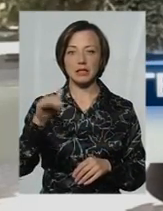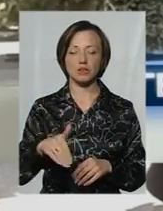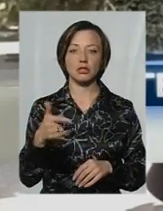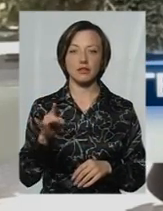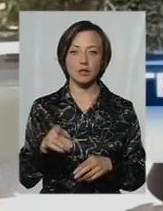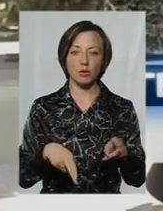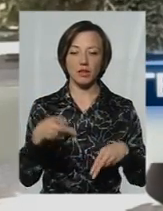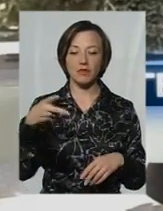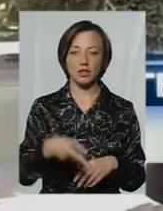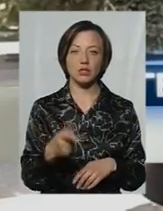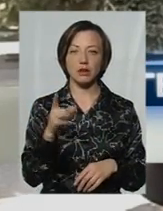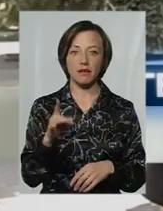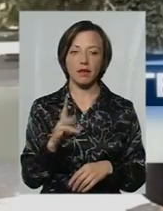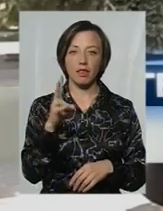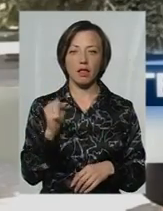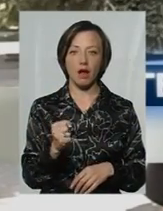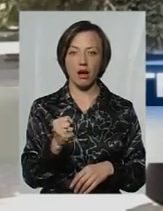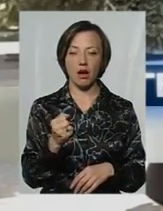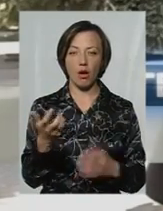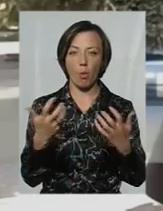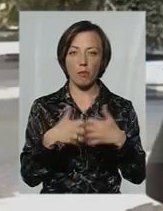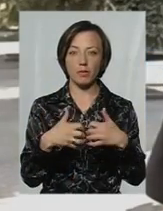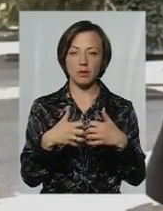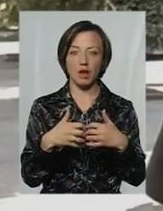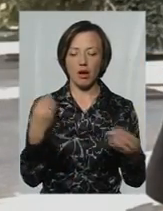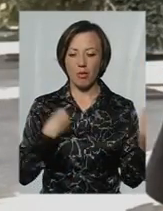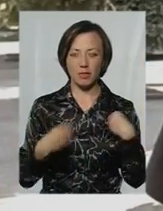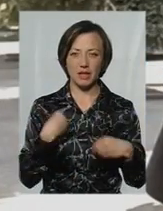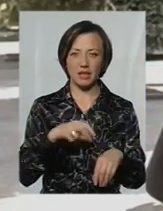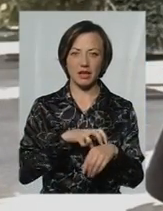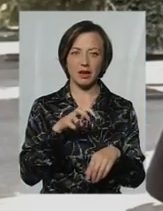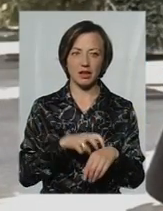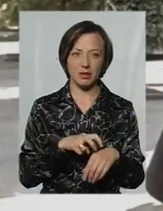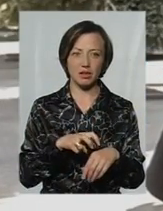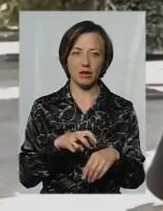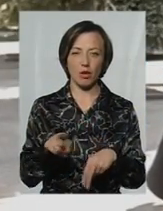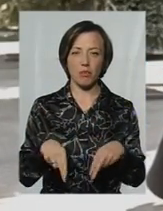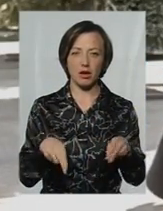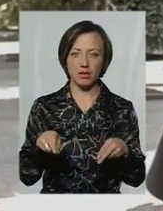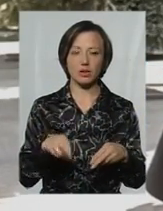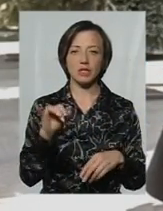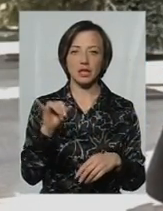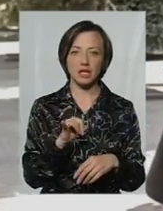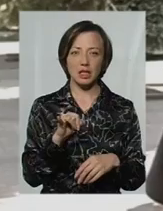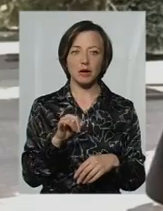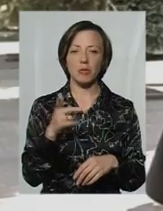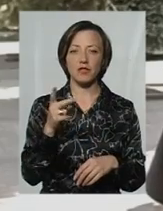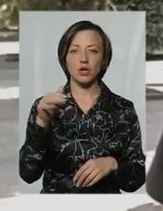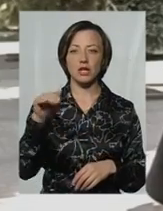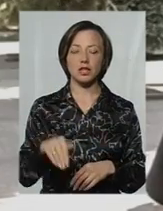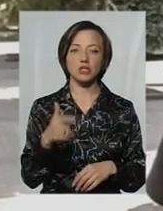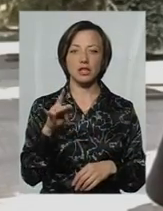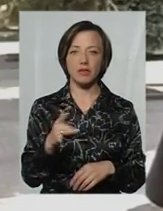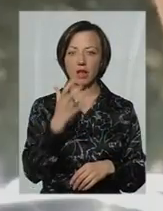операцію, 2 тисячі гривень на обладнання лікарів, які будуть там в тих піжамах і оперувати, і 1,5 тисячі